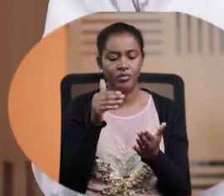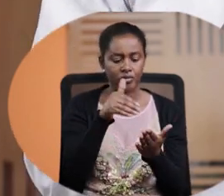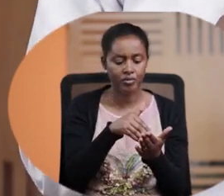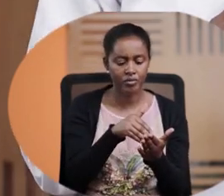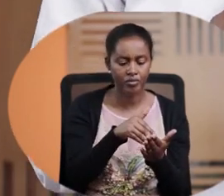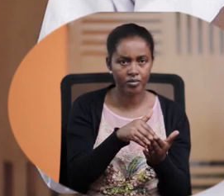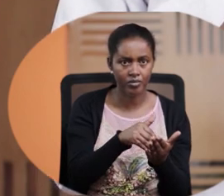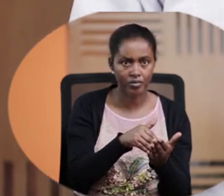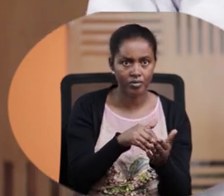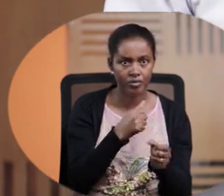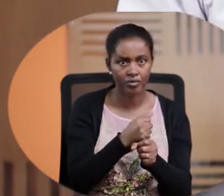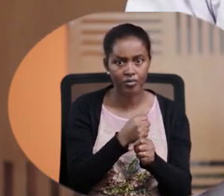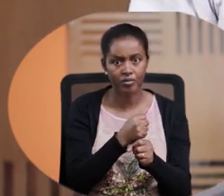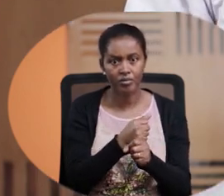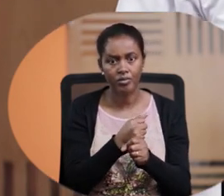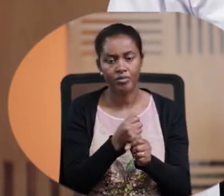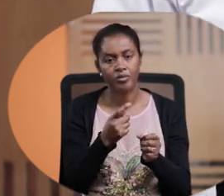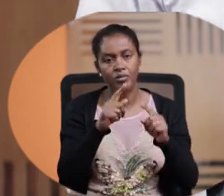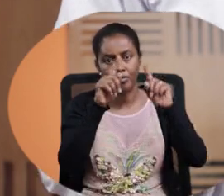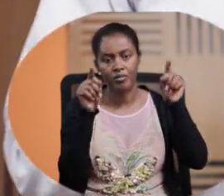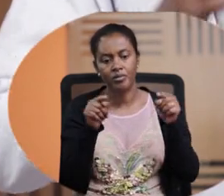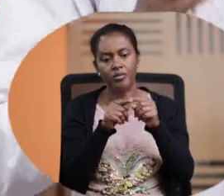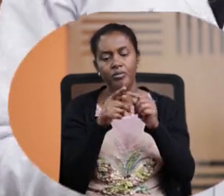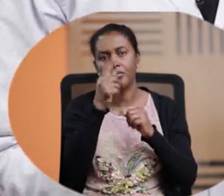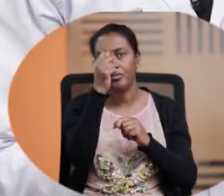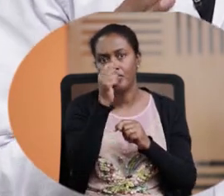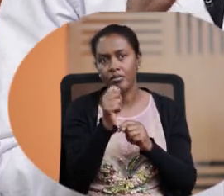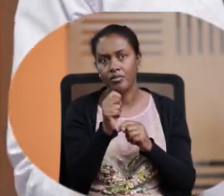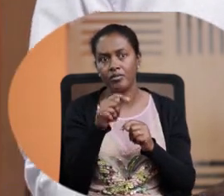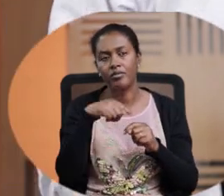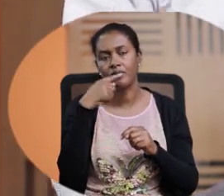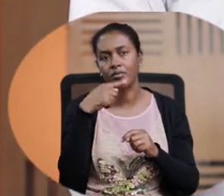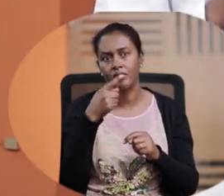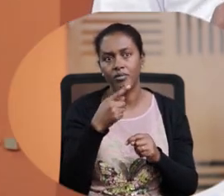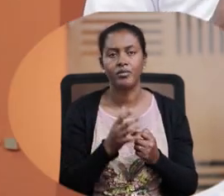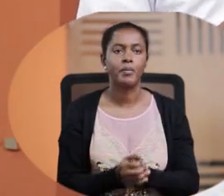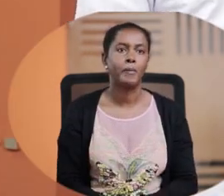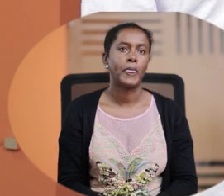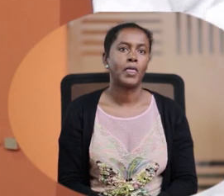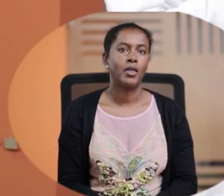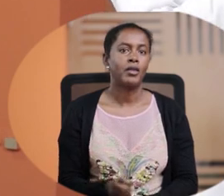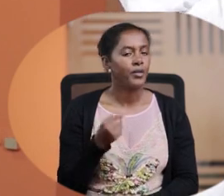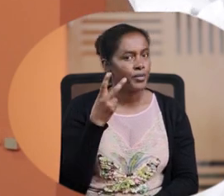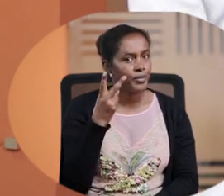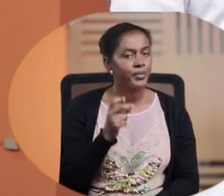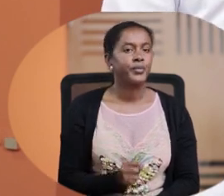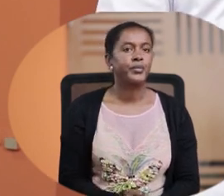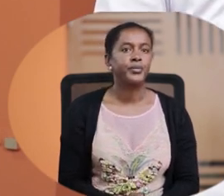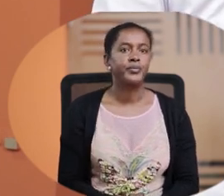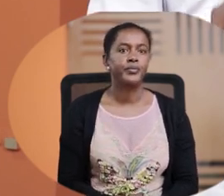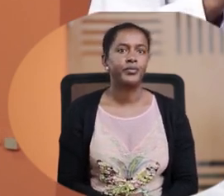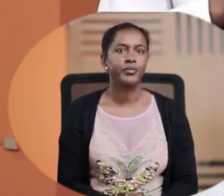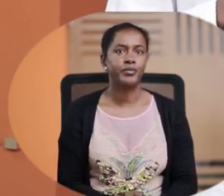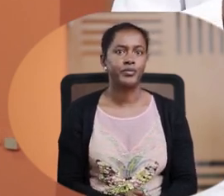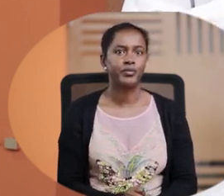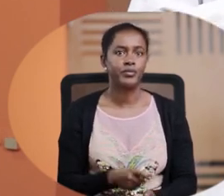yookaan gabatee taalii jennaan jecha gabatee taalii jennaan tole gaa barattoota kan maratun